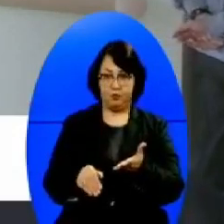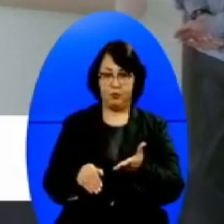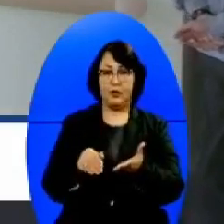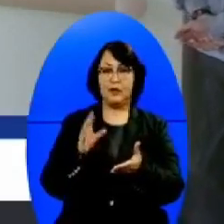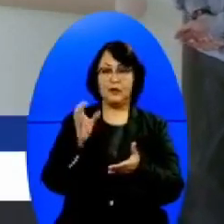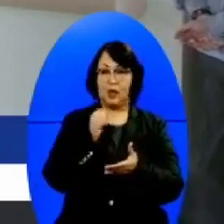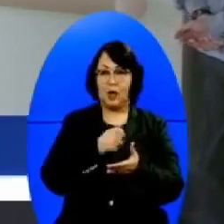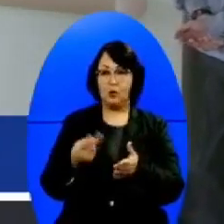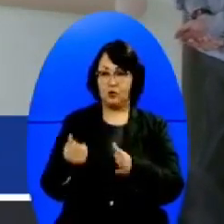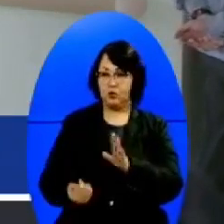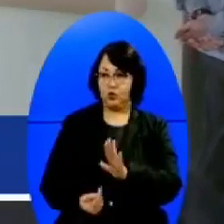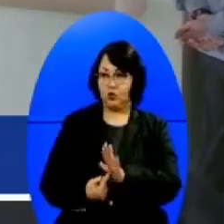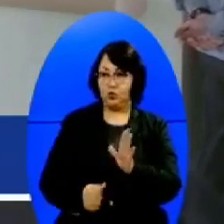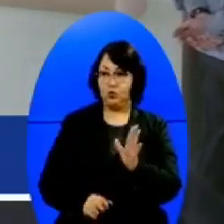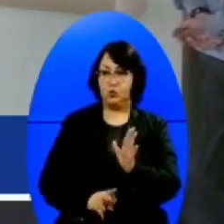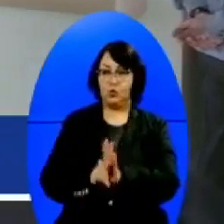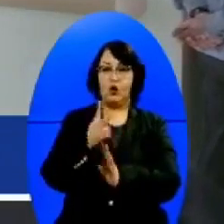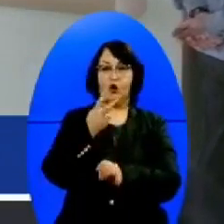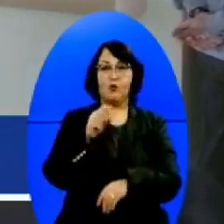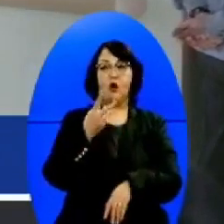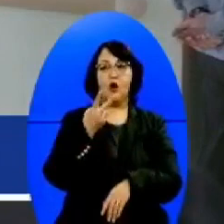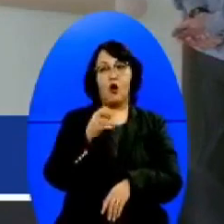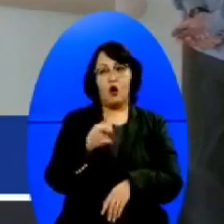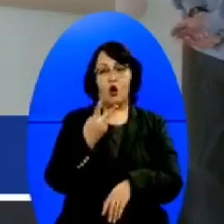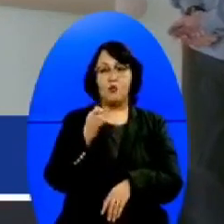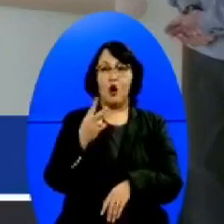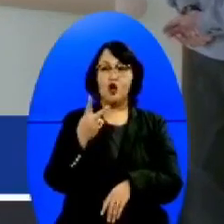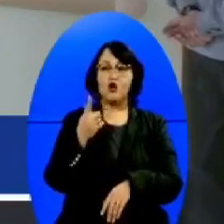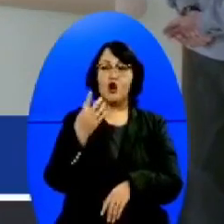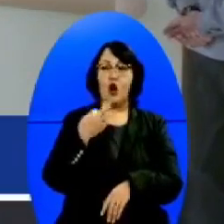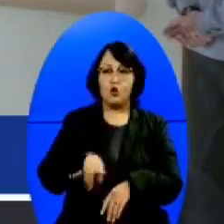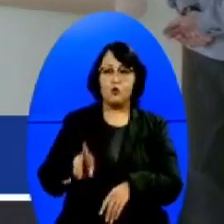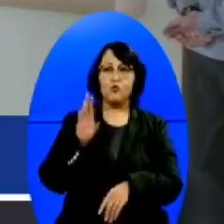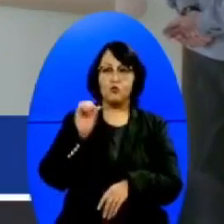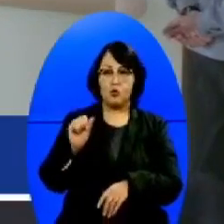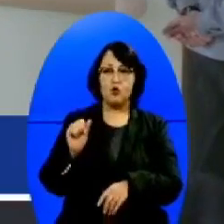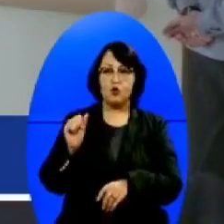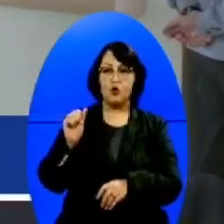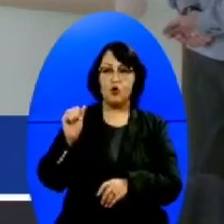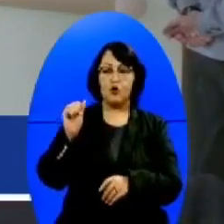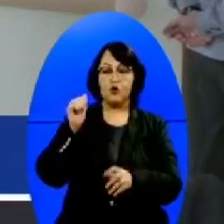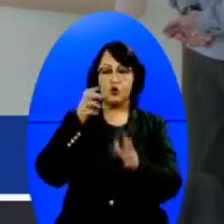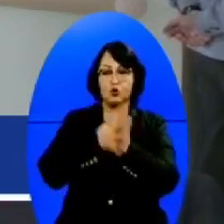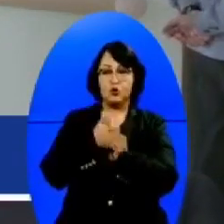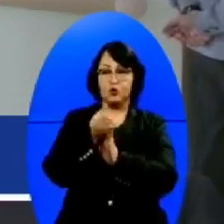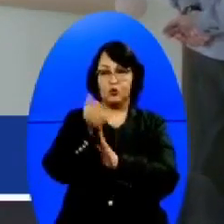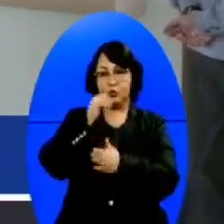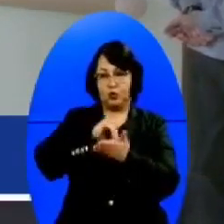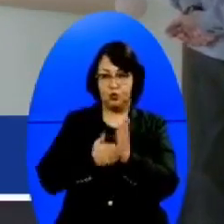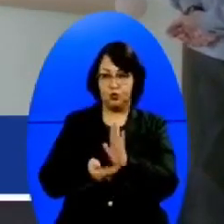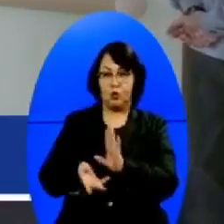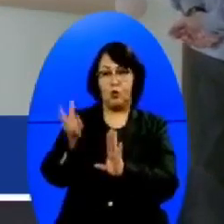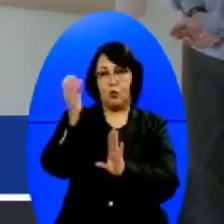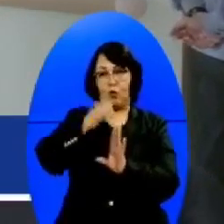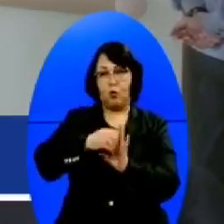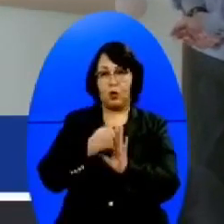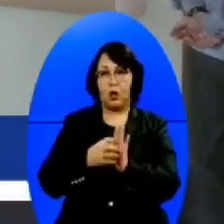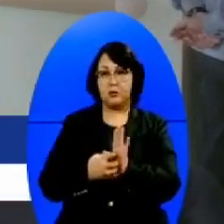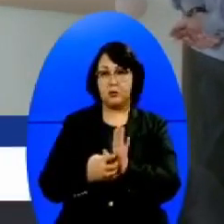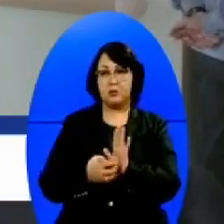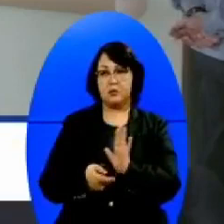энэний санхүүжилтийг бол 2021 онд санхүүжилтийг хийхээр төсөв тусгаад төлөвлөгөө графикийг хадгалж гисэн тийм